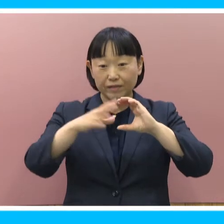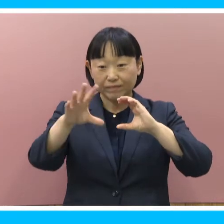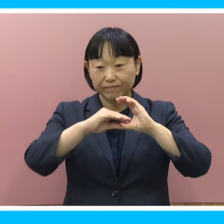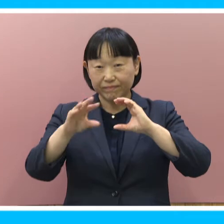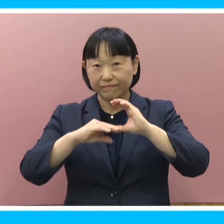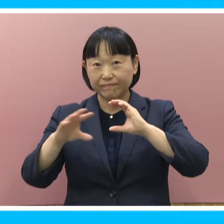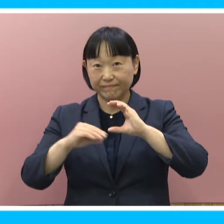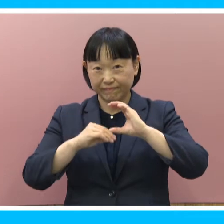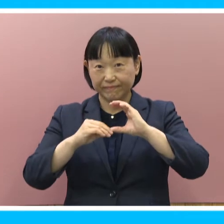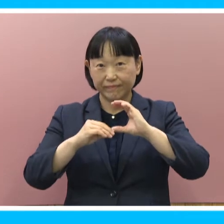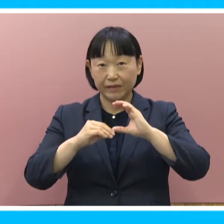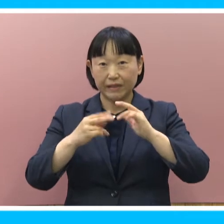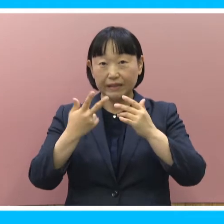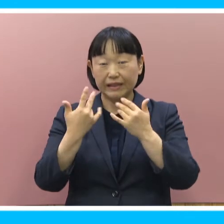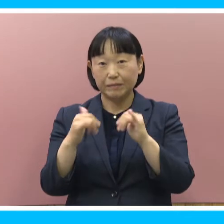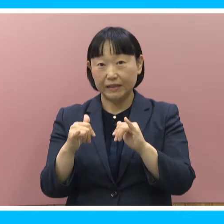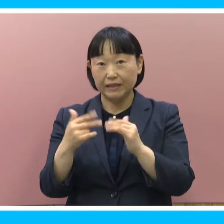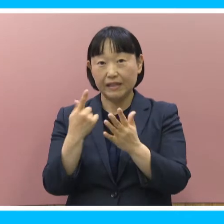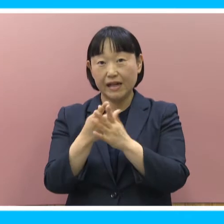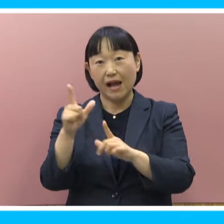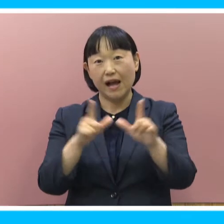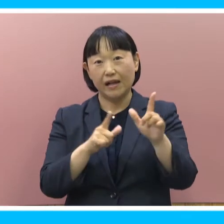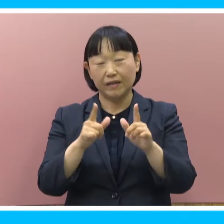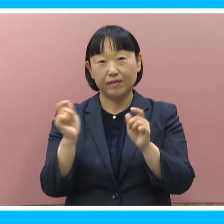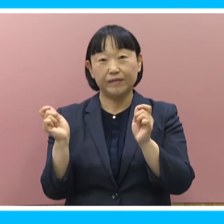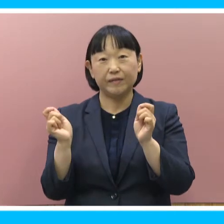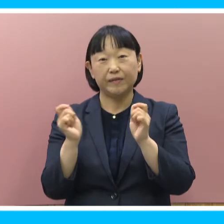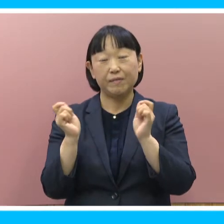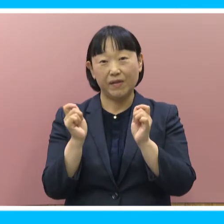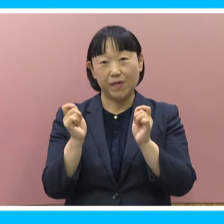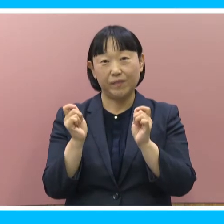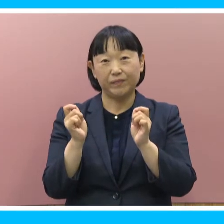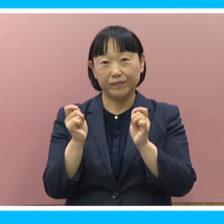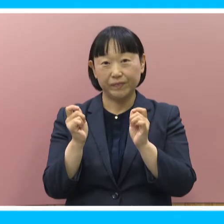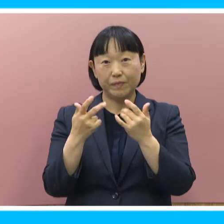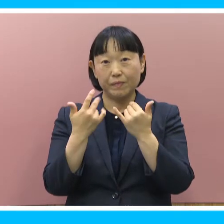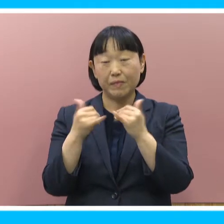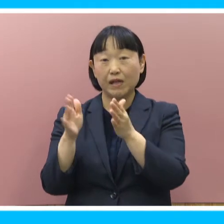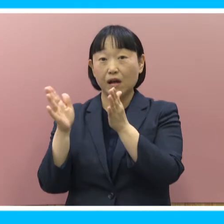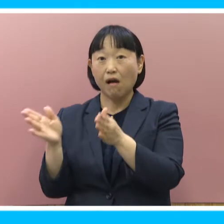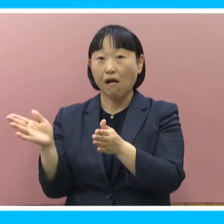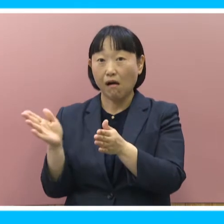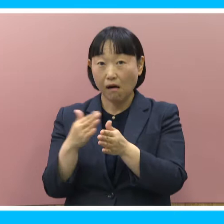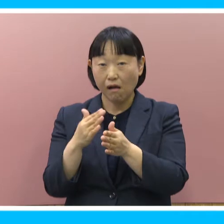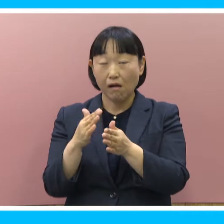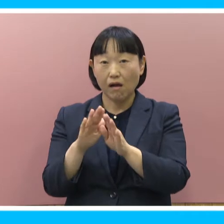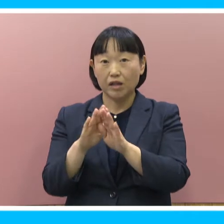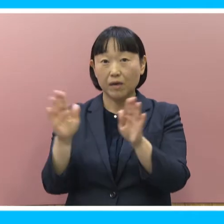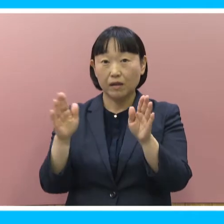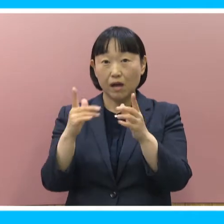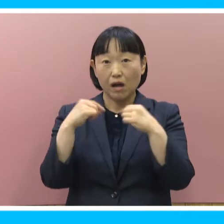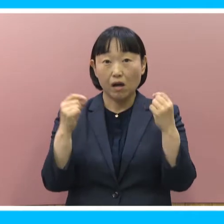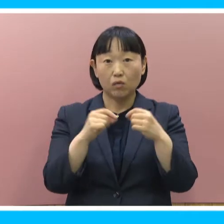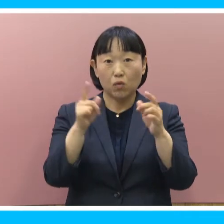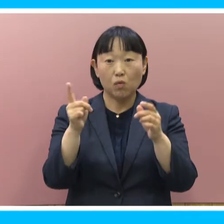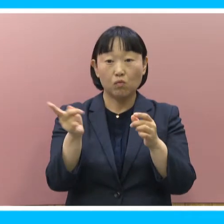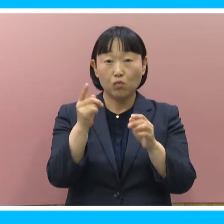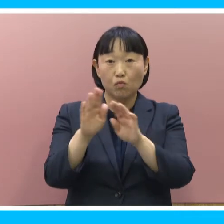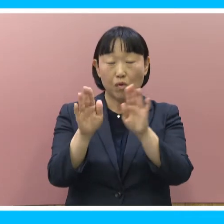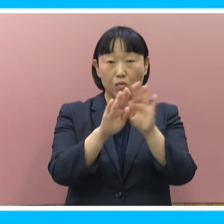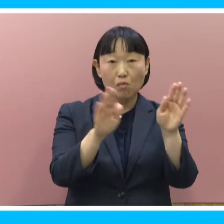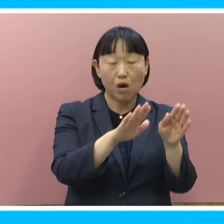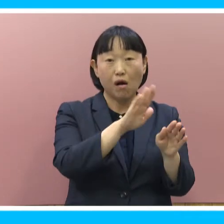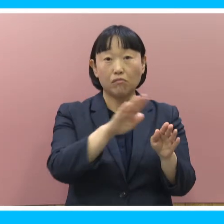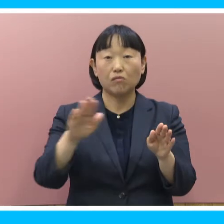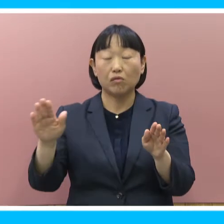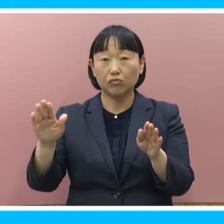を集める市民参加型のイベントです。民間主体の取り組みとして始まり、関東地方を中心に多数